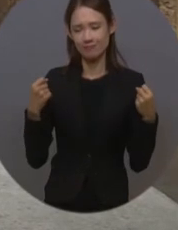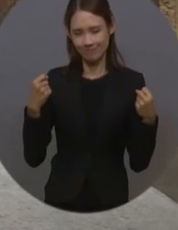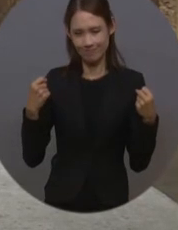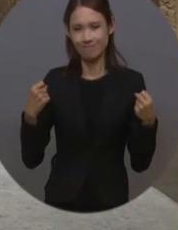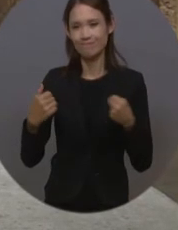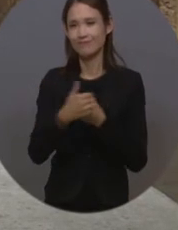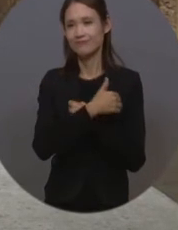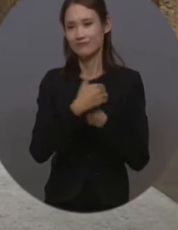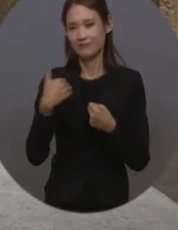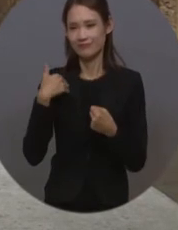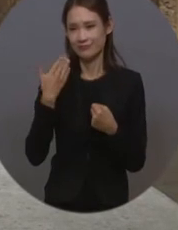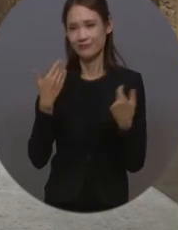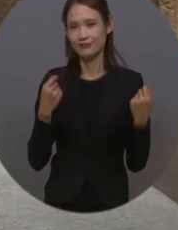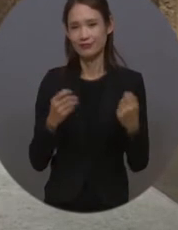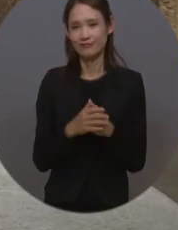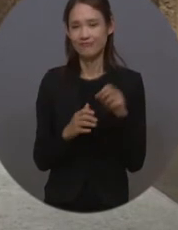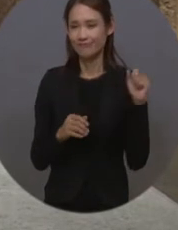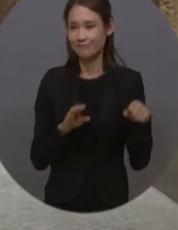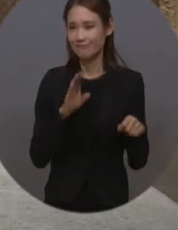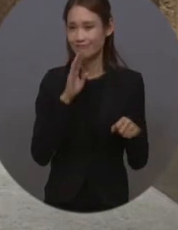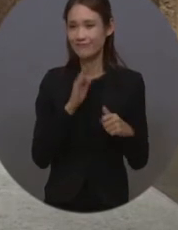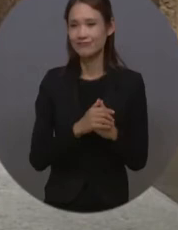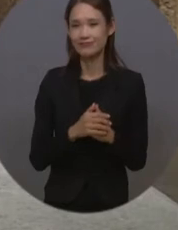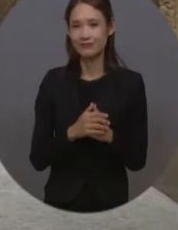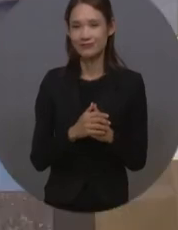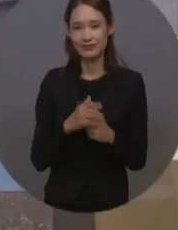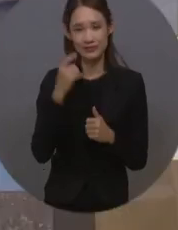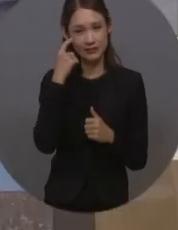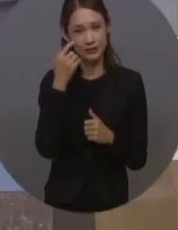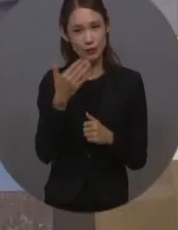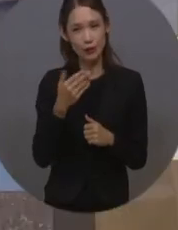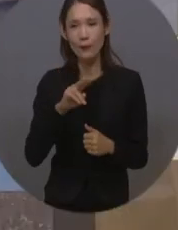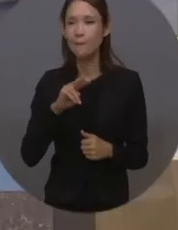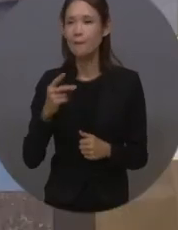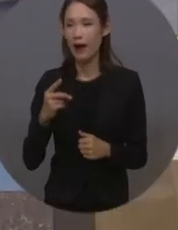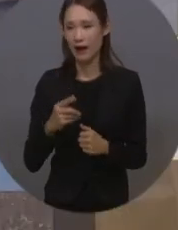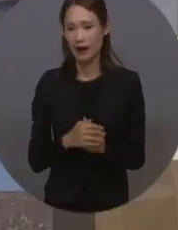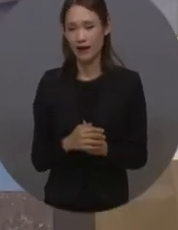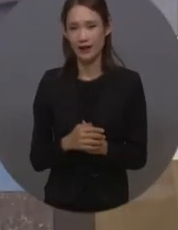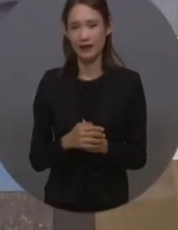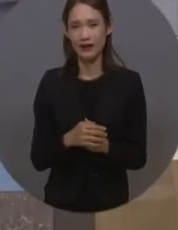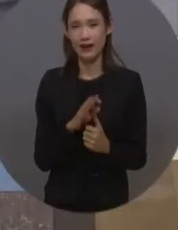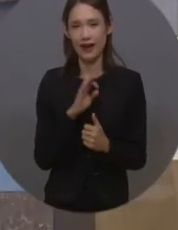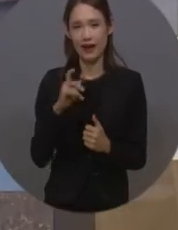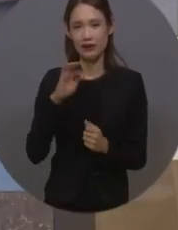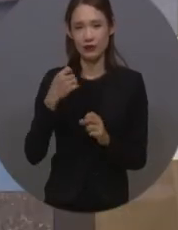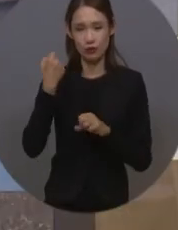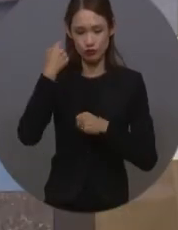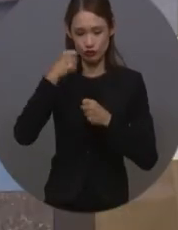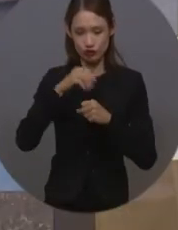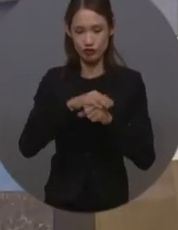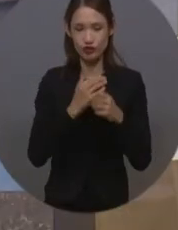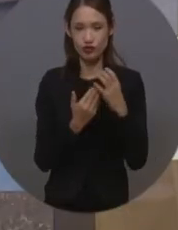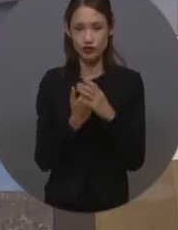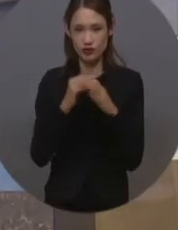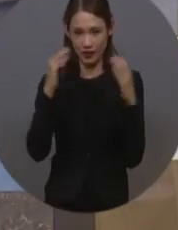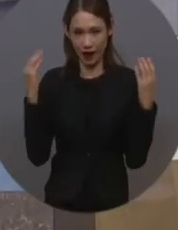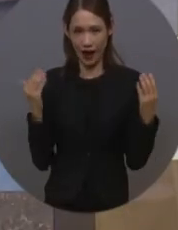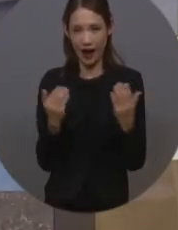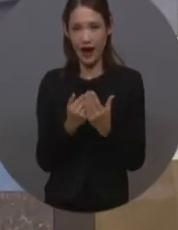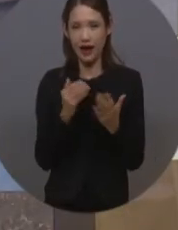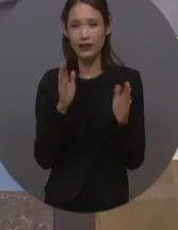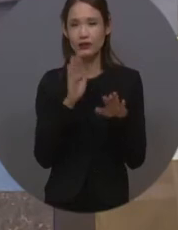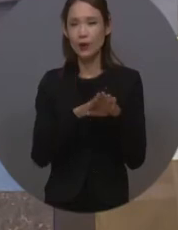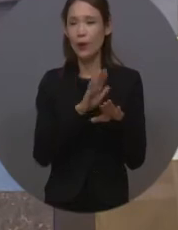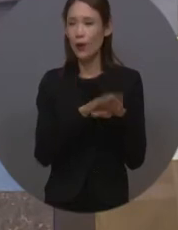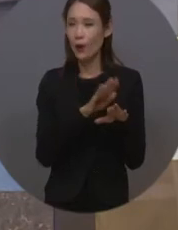같은데요. 맞습니다. 네, 그럼 이제 또 질문을 좀 바꿔서 이제 아지오는 구두를 모두 다 손수